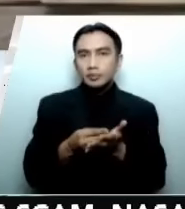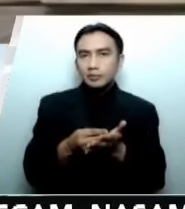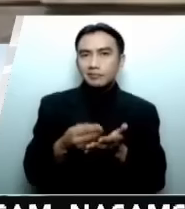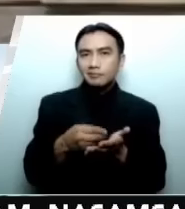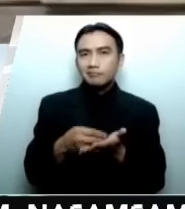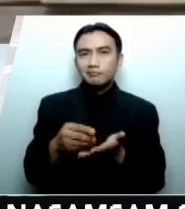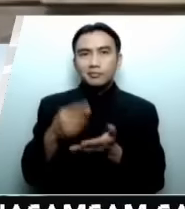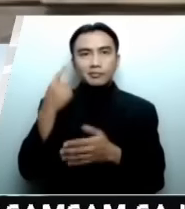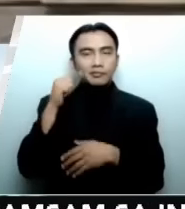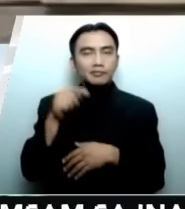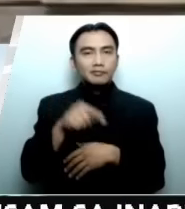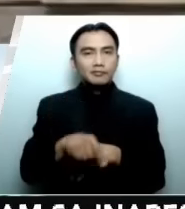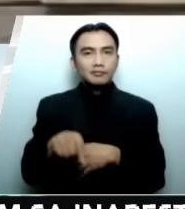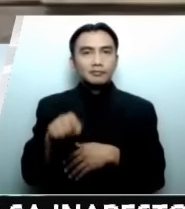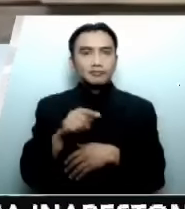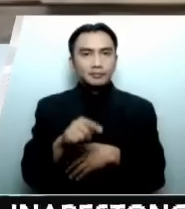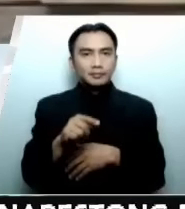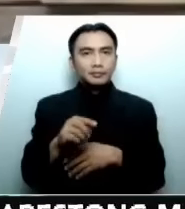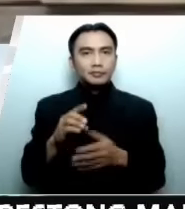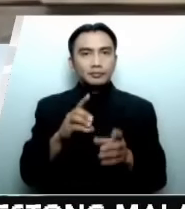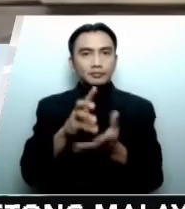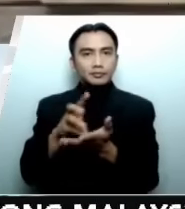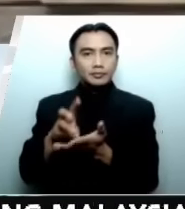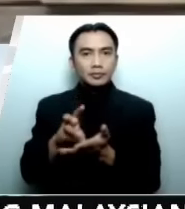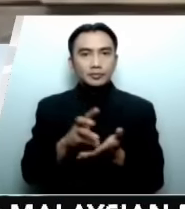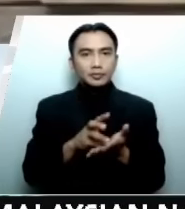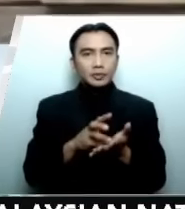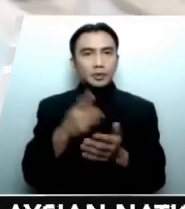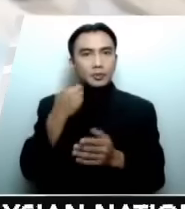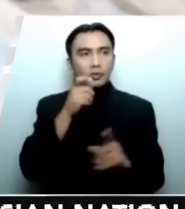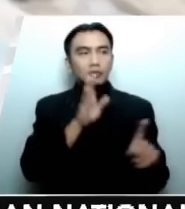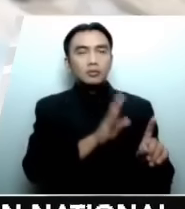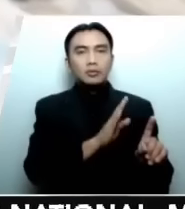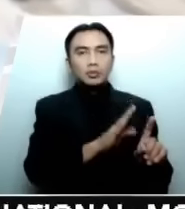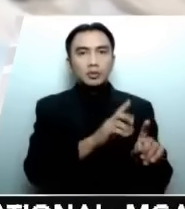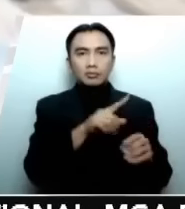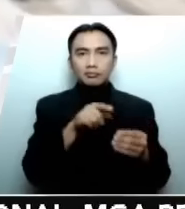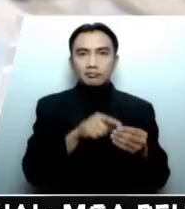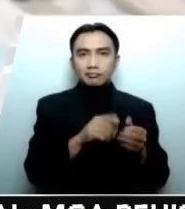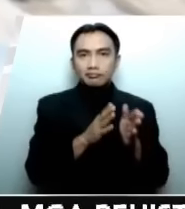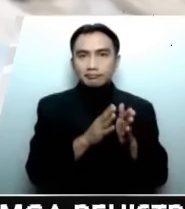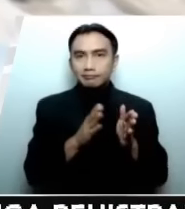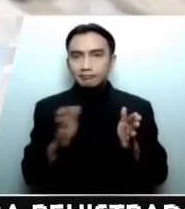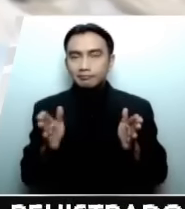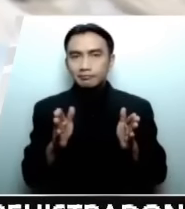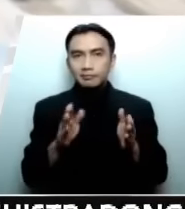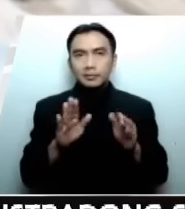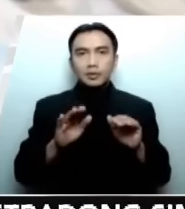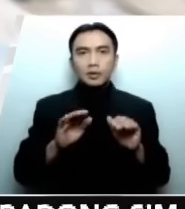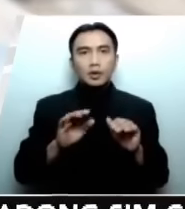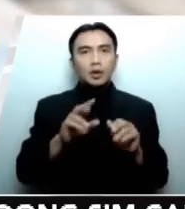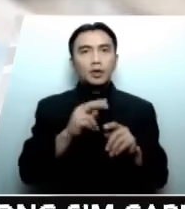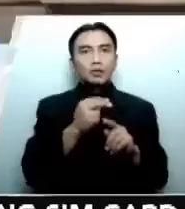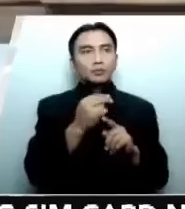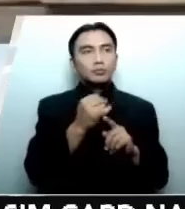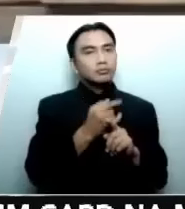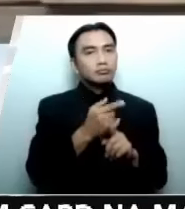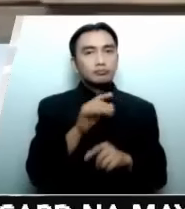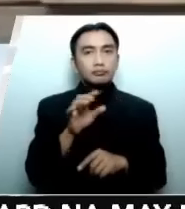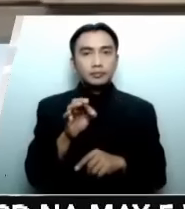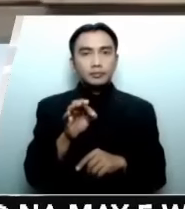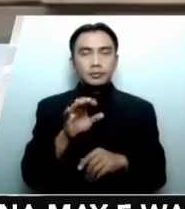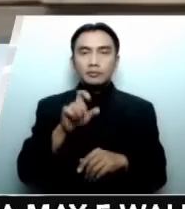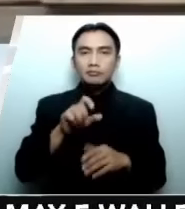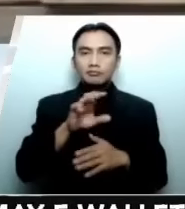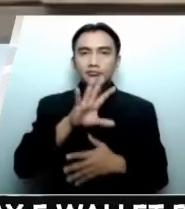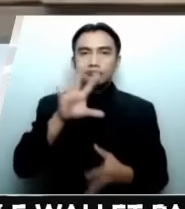sa kanila yung very attenuated timeline na July 9, tapos na ang lahat. He arrived